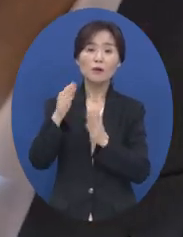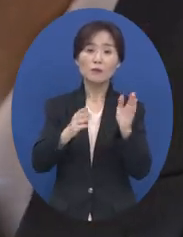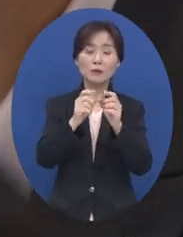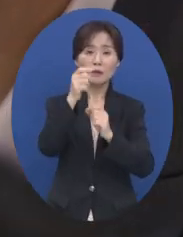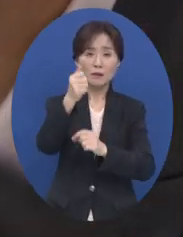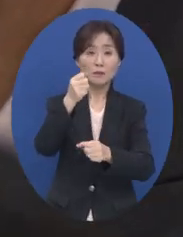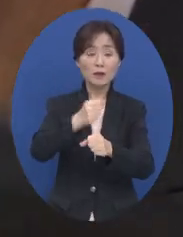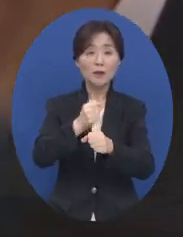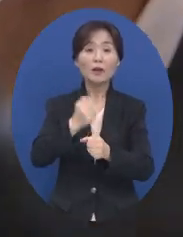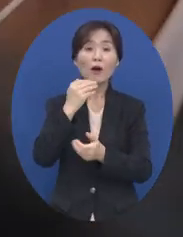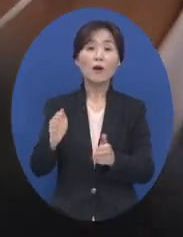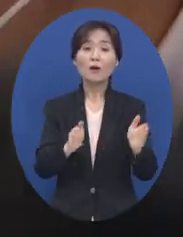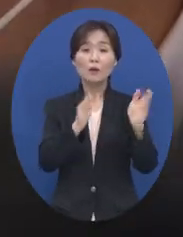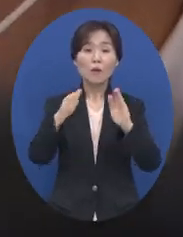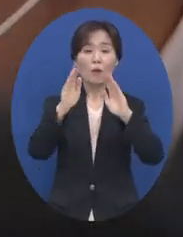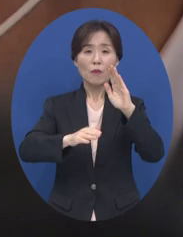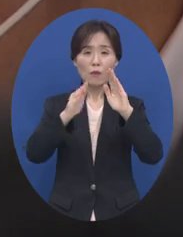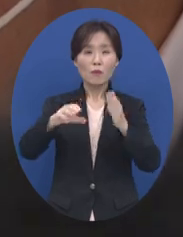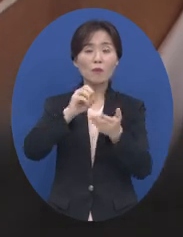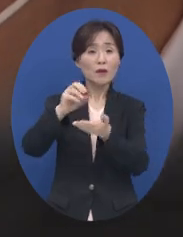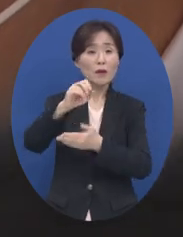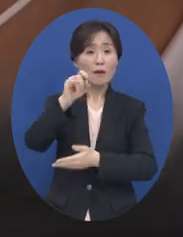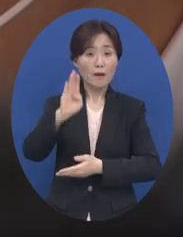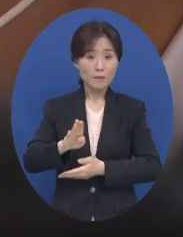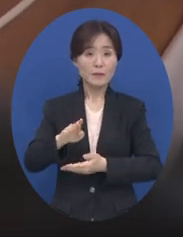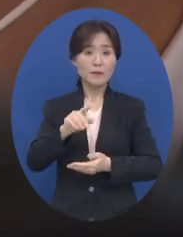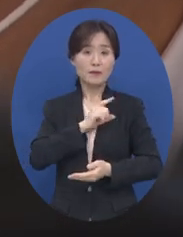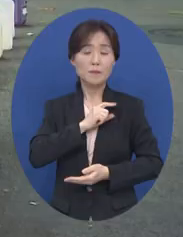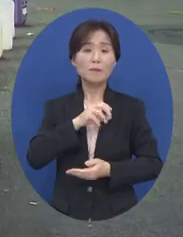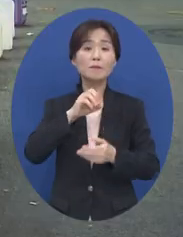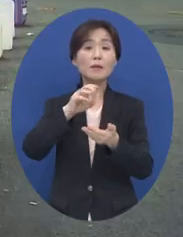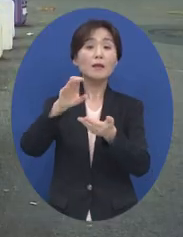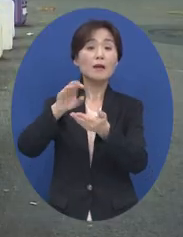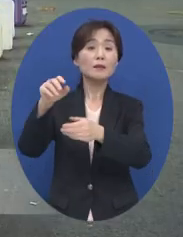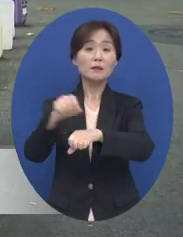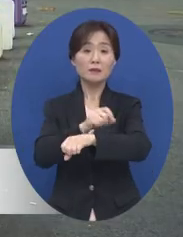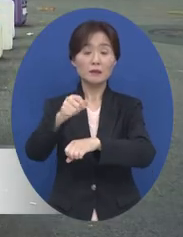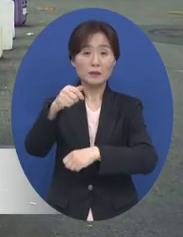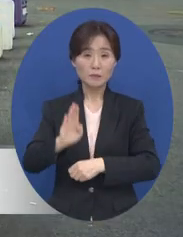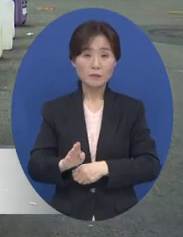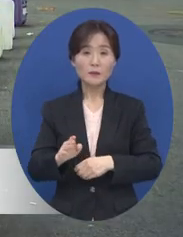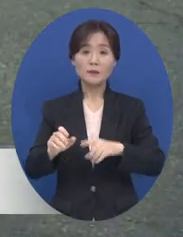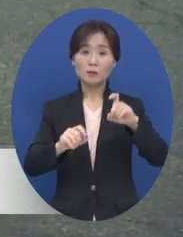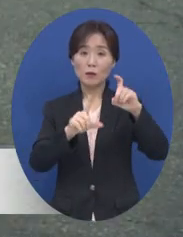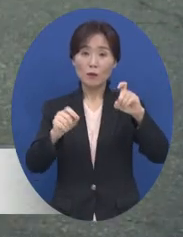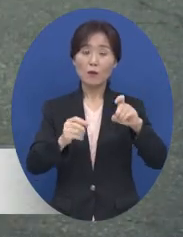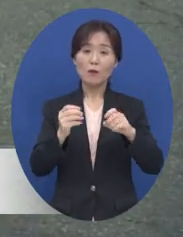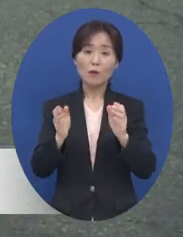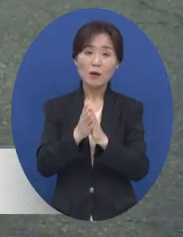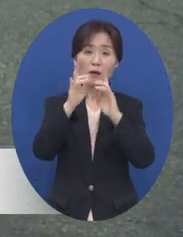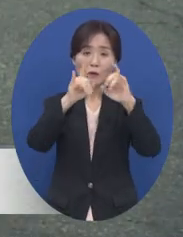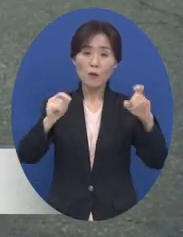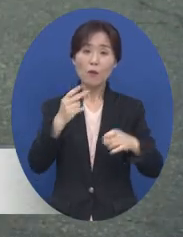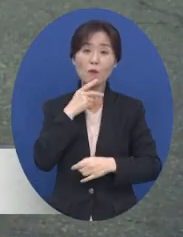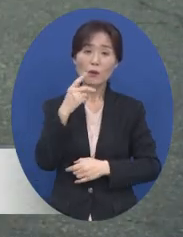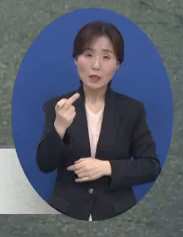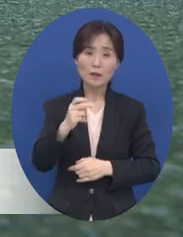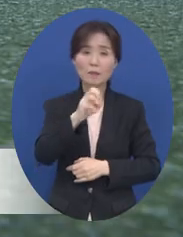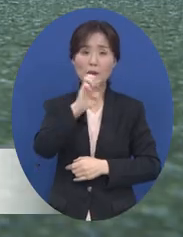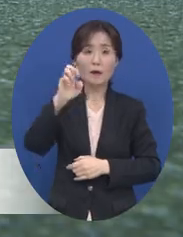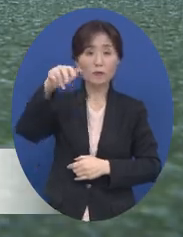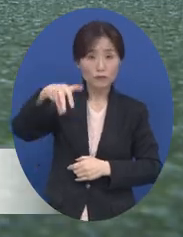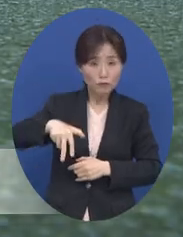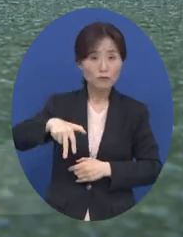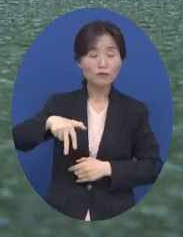만든 게 경기도 공공배달앱 배달특급입니다. 11월 화성과 오산, 파주시에서 먼저